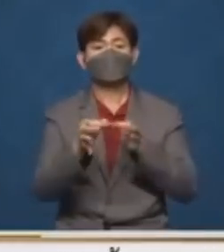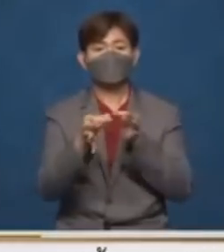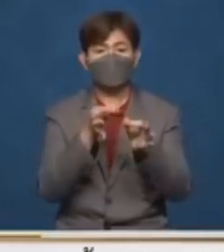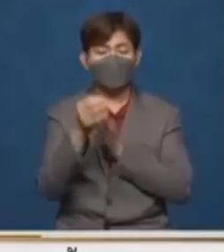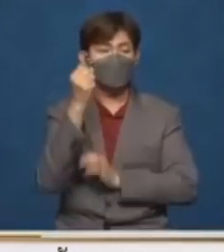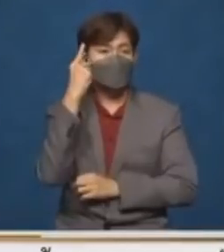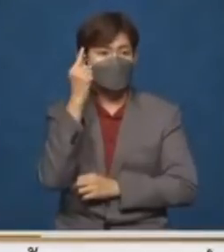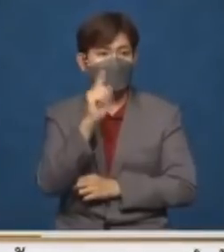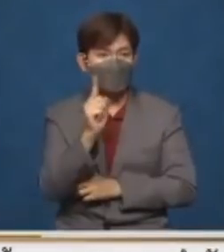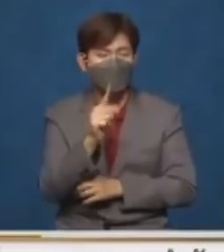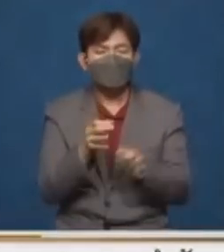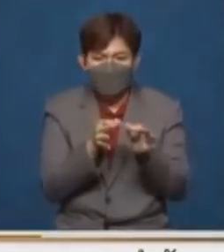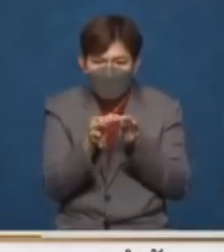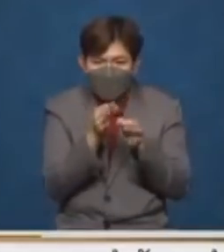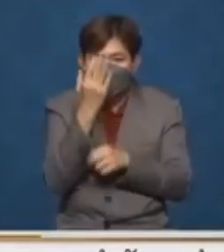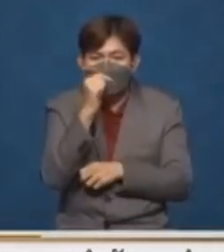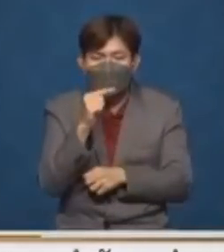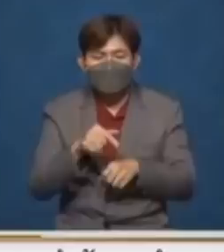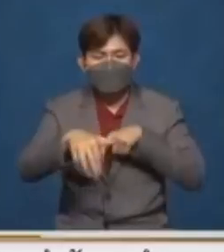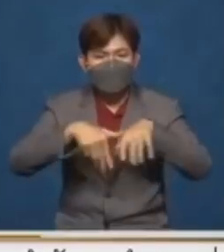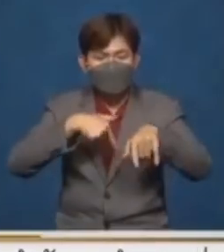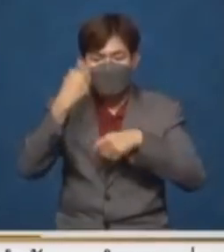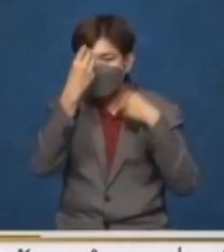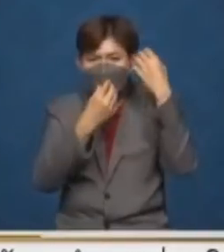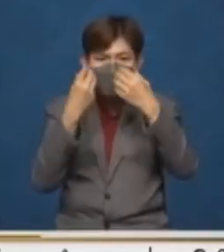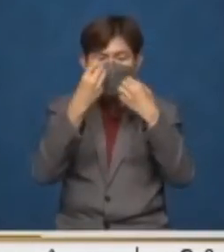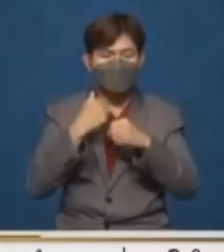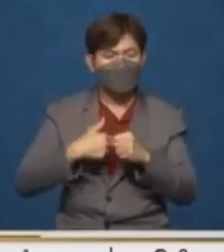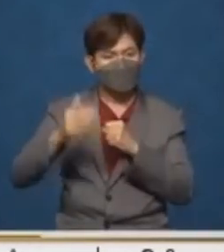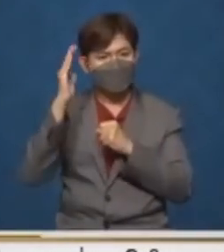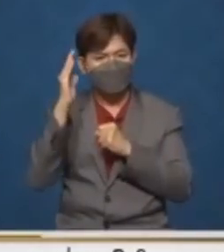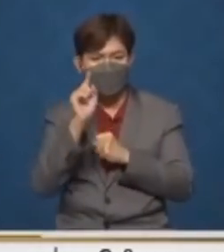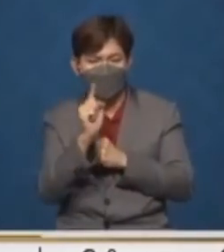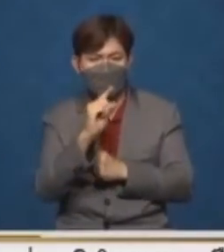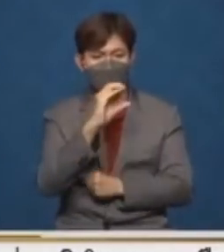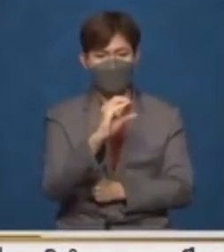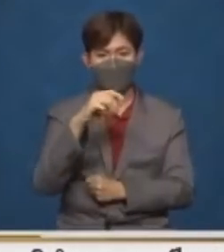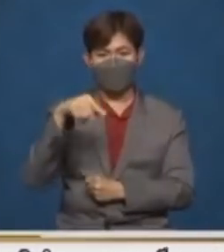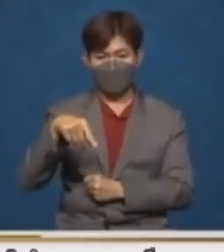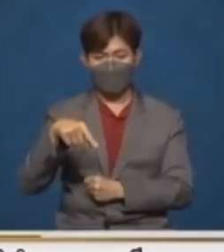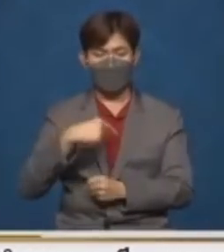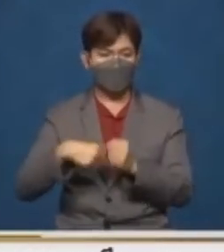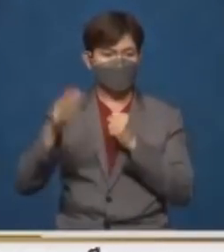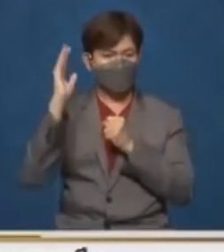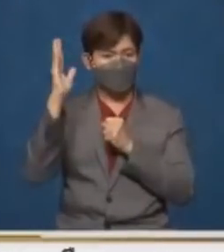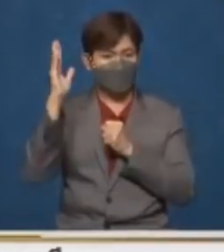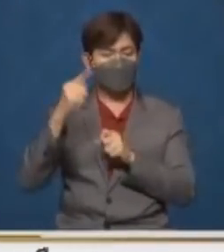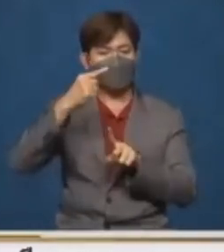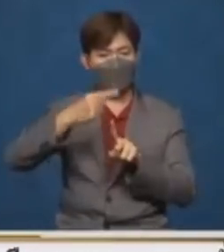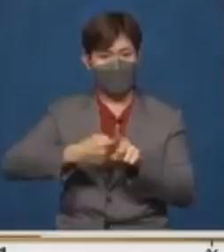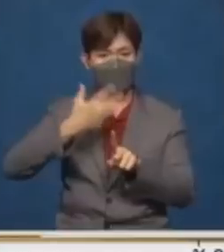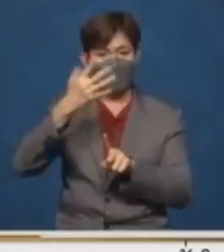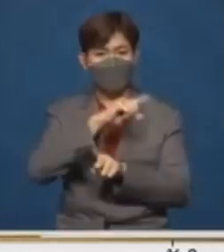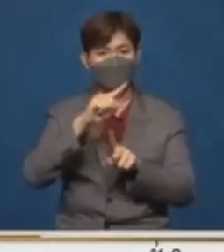ผมต้องเอ่ย ไม่งั้นพี่น้ประชาชนจะสบสนต่คำทะแหลงการของซีพีซีพีออกทะแหงการเมวที่ 25 พฤ